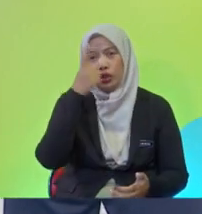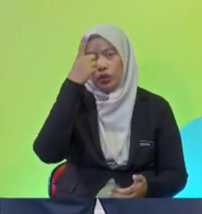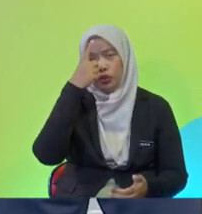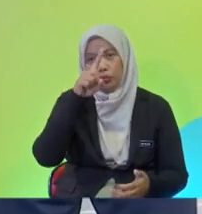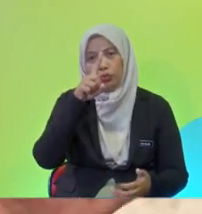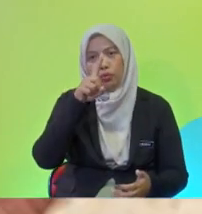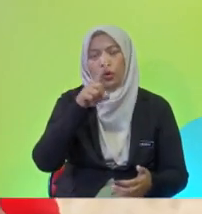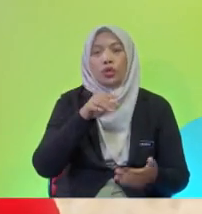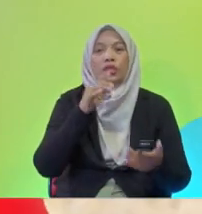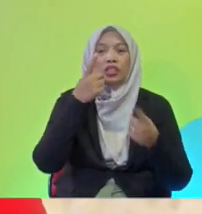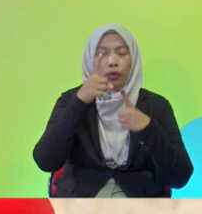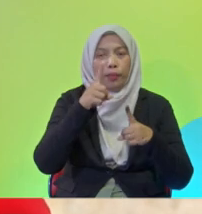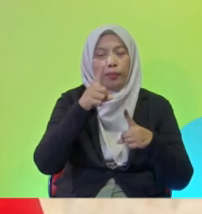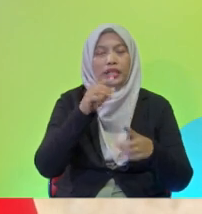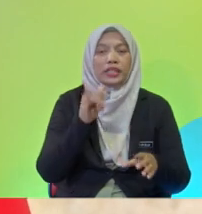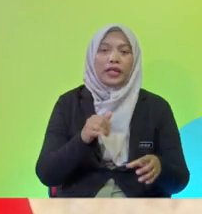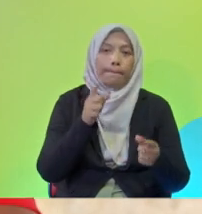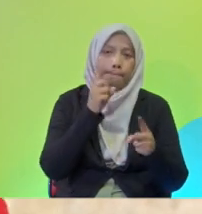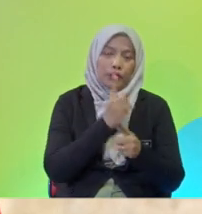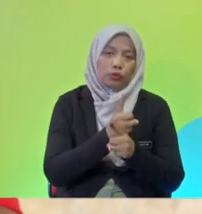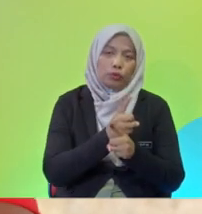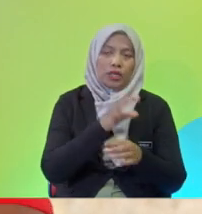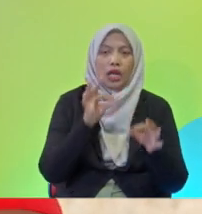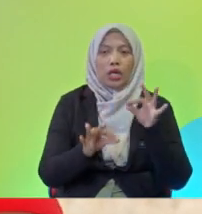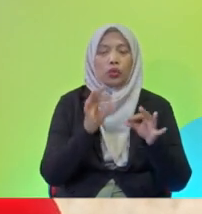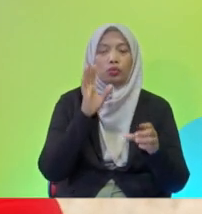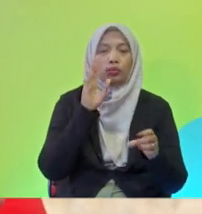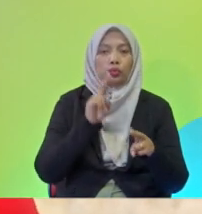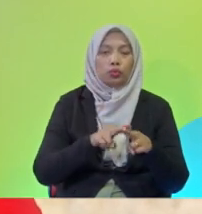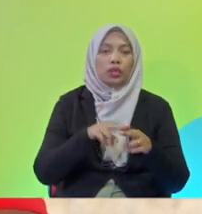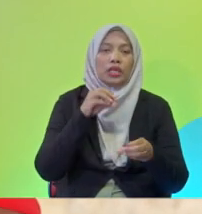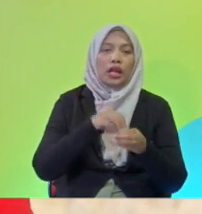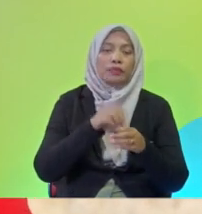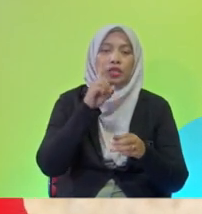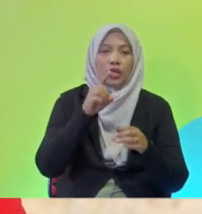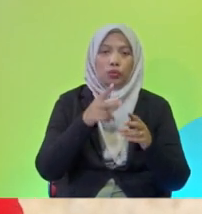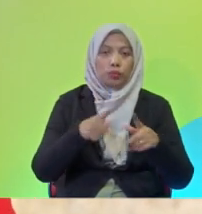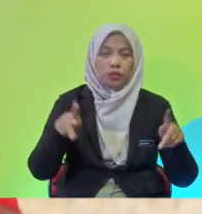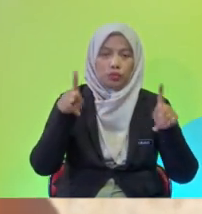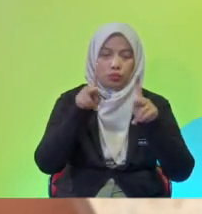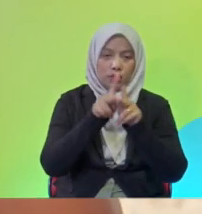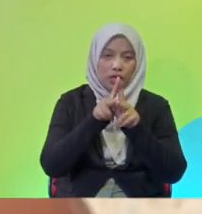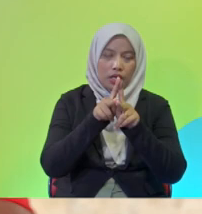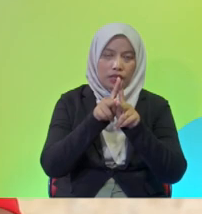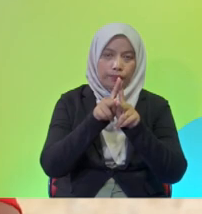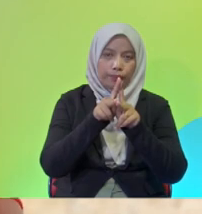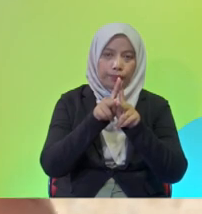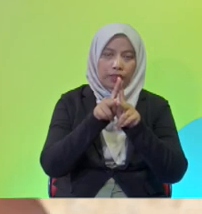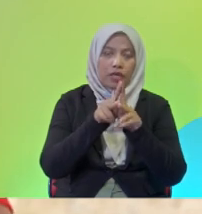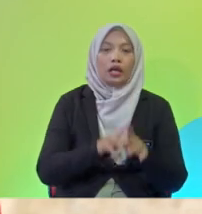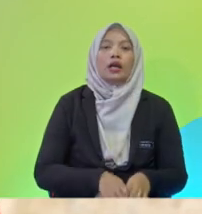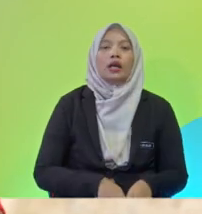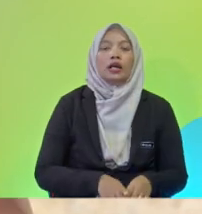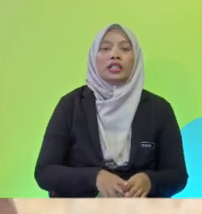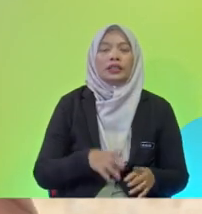jawapan yang tepat. Kenapa? Bila kita dalam permainan, kita duduk dalam satu pasukan, kita duduk rapat-rapat. Okay. Pihak lawan senang untuk